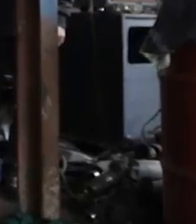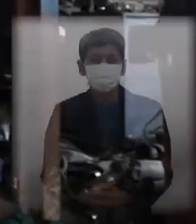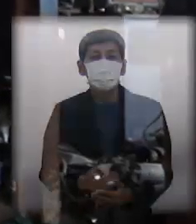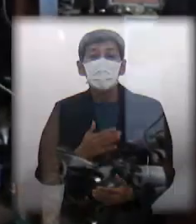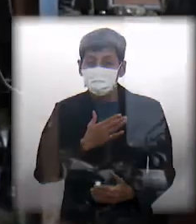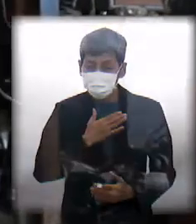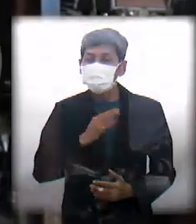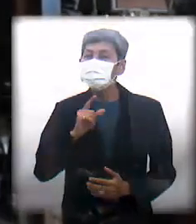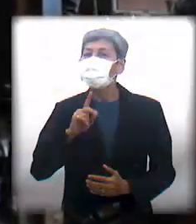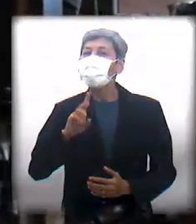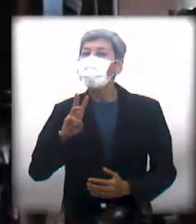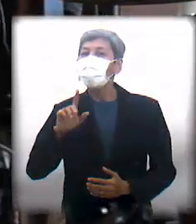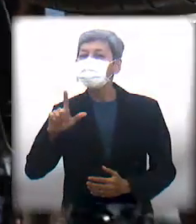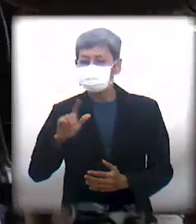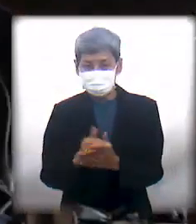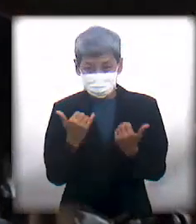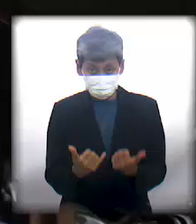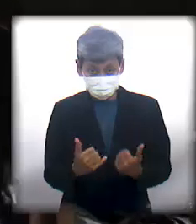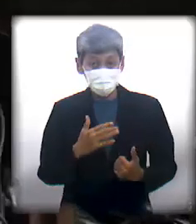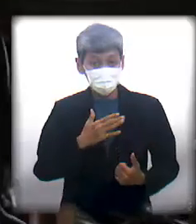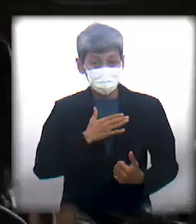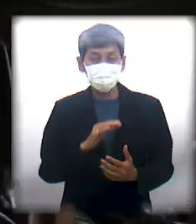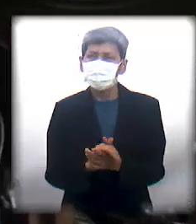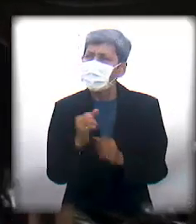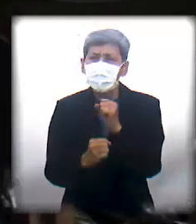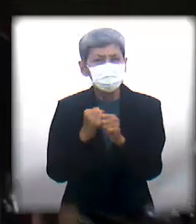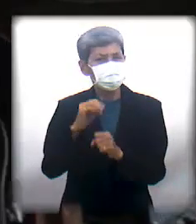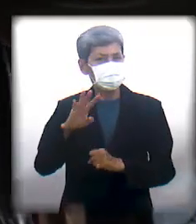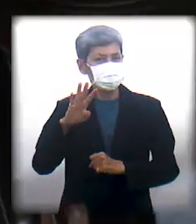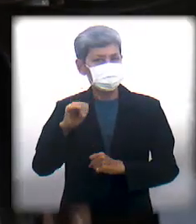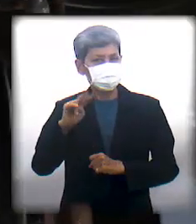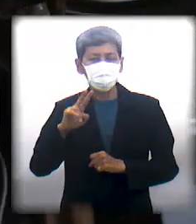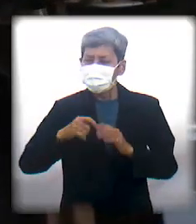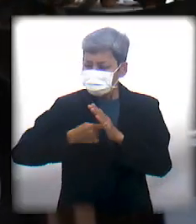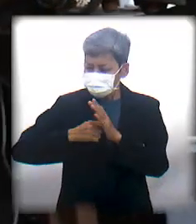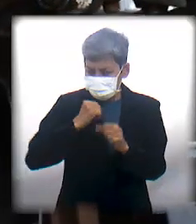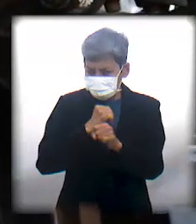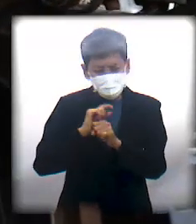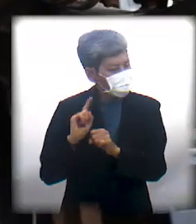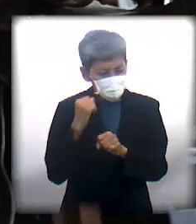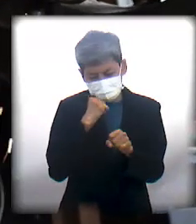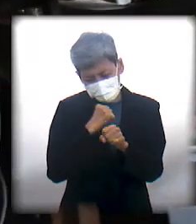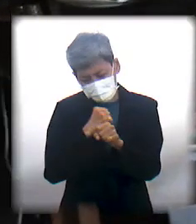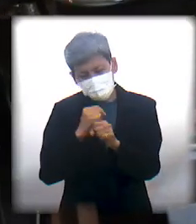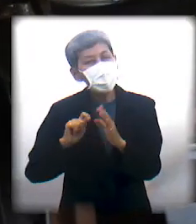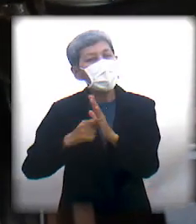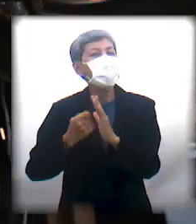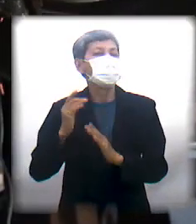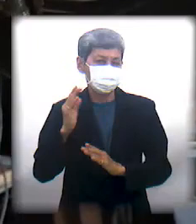ครับผมชื่อชาวลิศอยู่เจริญสมบัติตอนนี้42ครับเป็นช่างมาตั้งแต่แรกเลยครับ